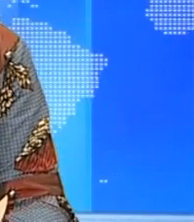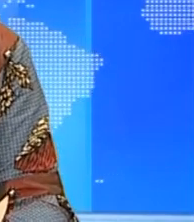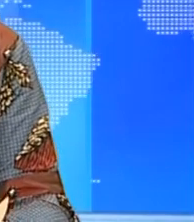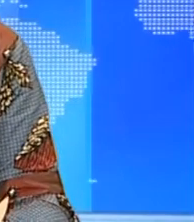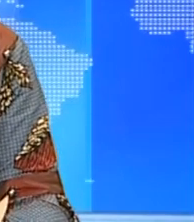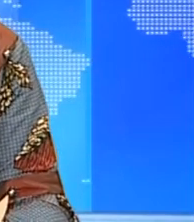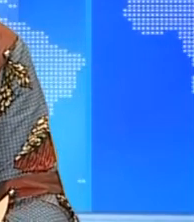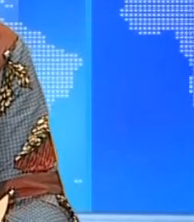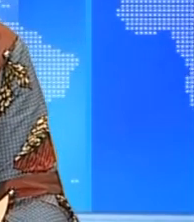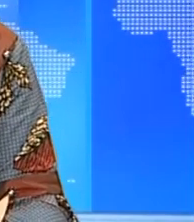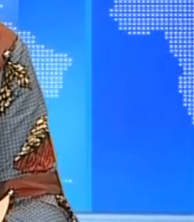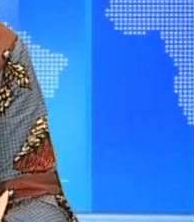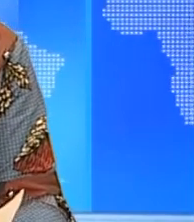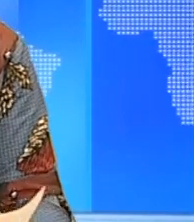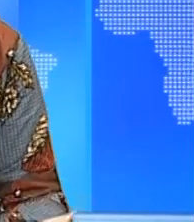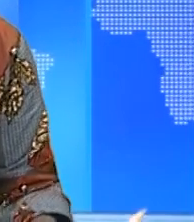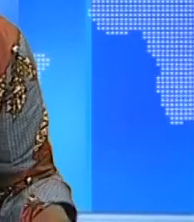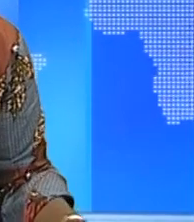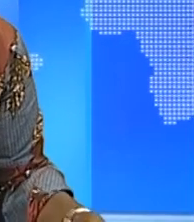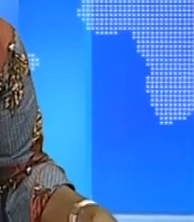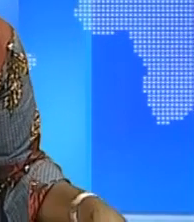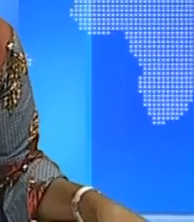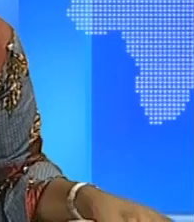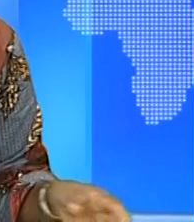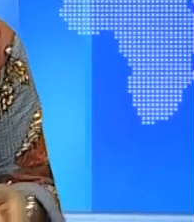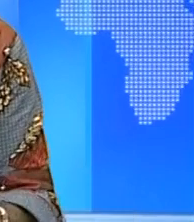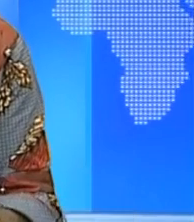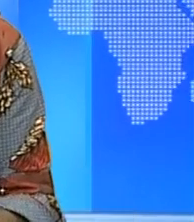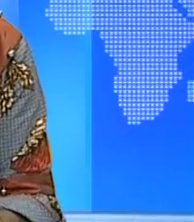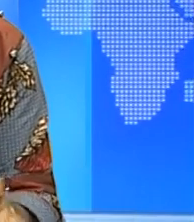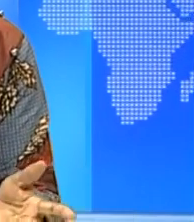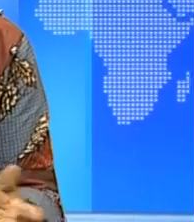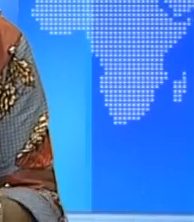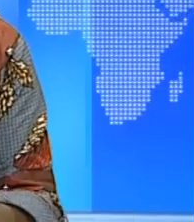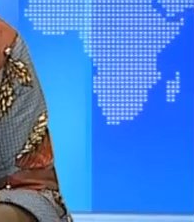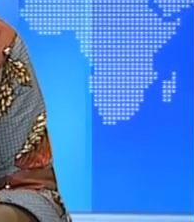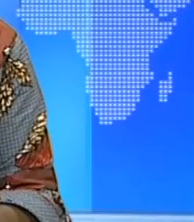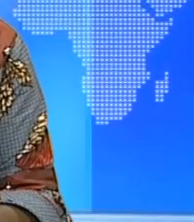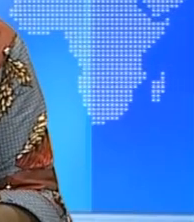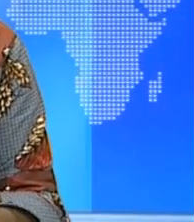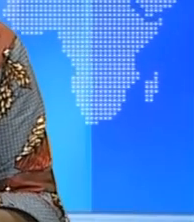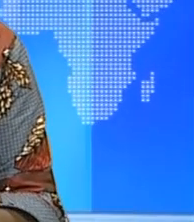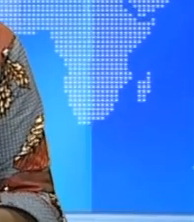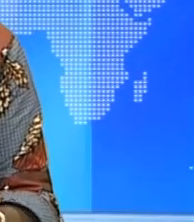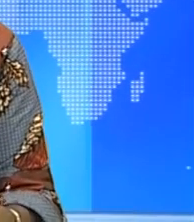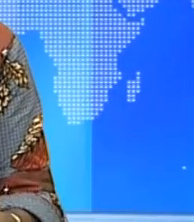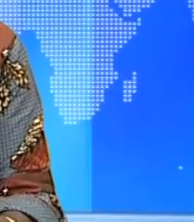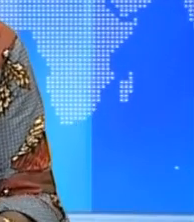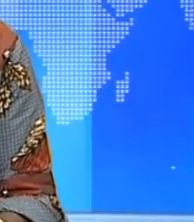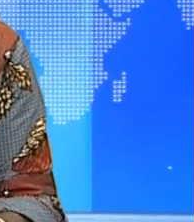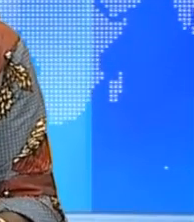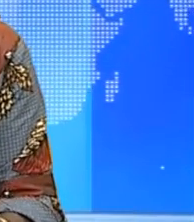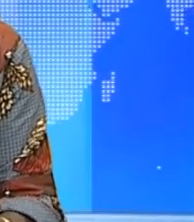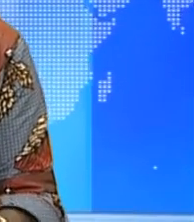l'IGF APO IPAN. Voilà, ainsi va l'actualité dans le pays. Retrouvez